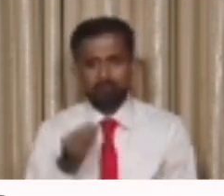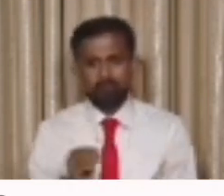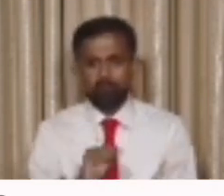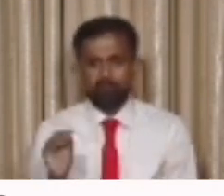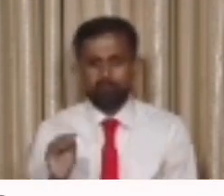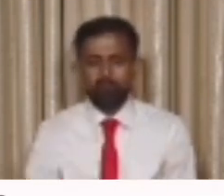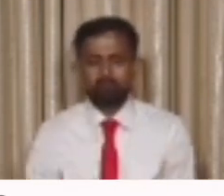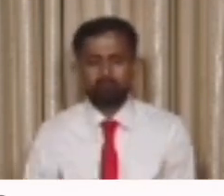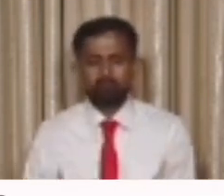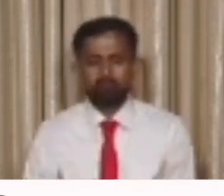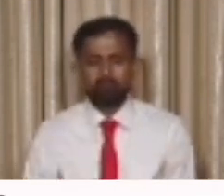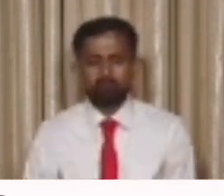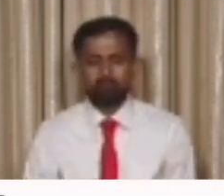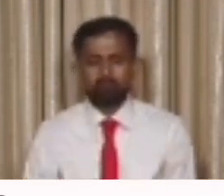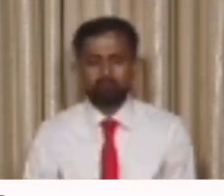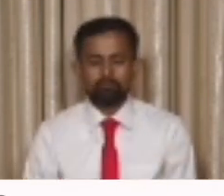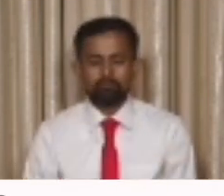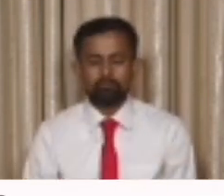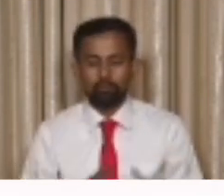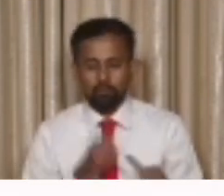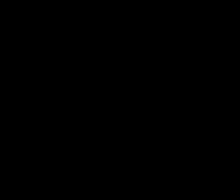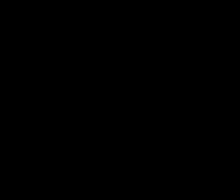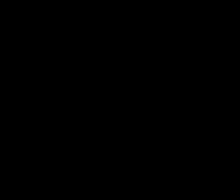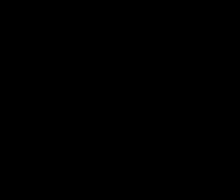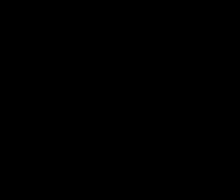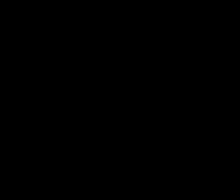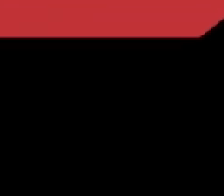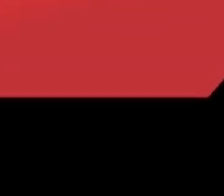ඊළඟට ගරු වරුන්දික ෆනාන්ඩෝ මහත්මයා විනාඩි 10 කාලයක් තියෙනවා.